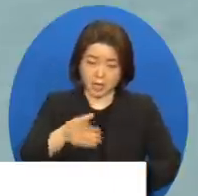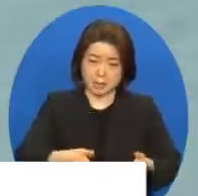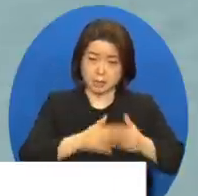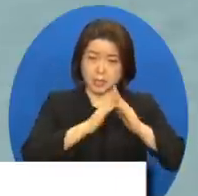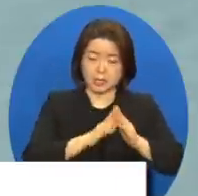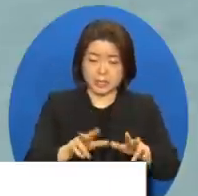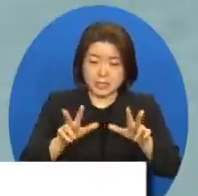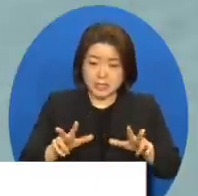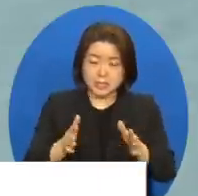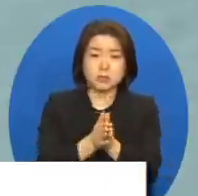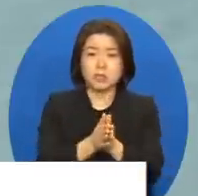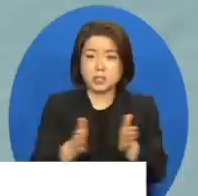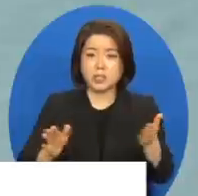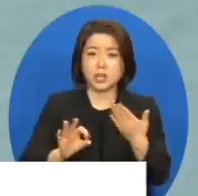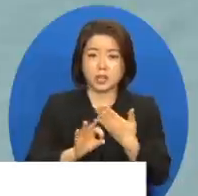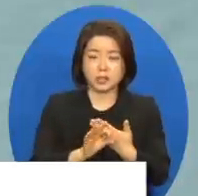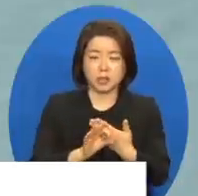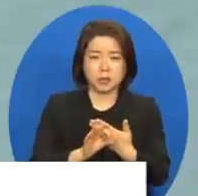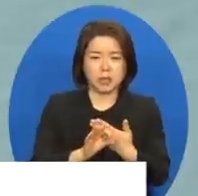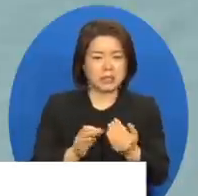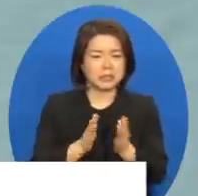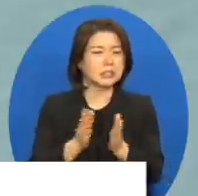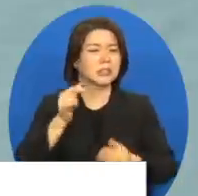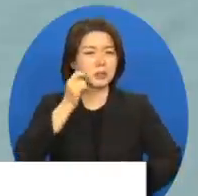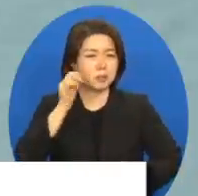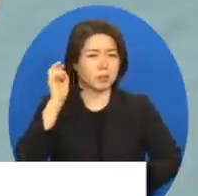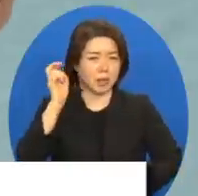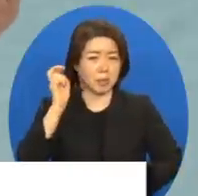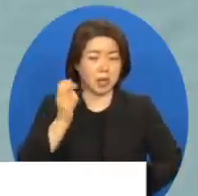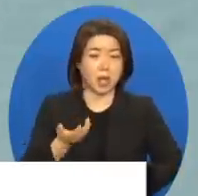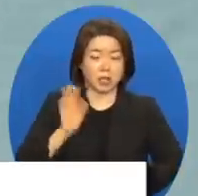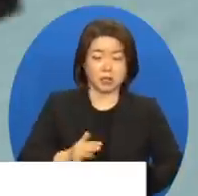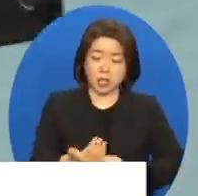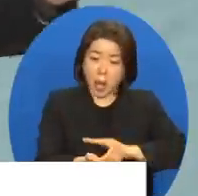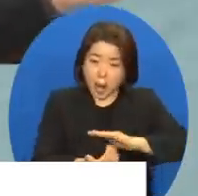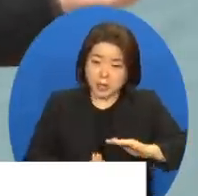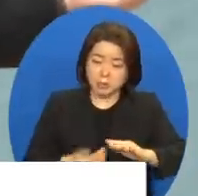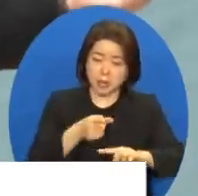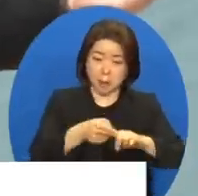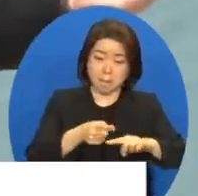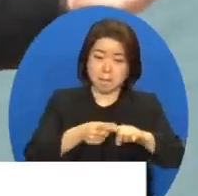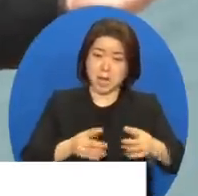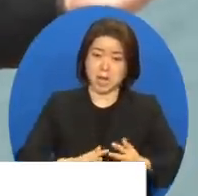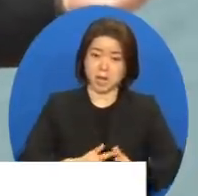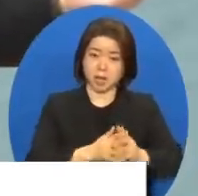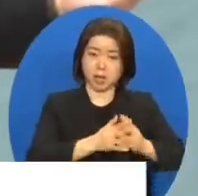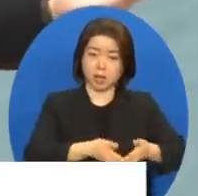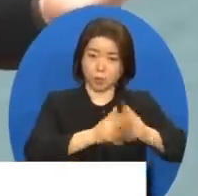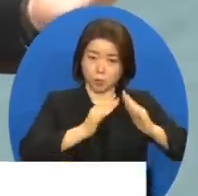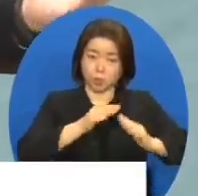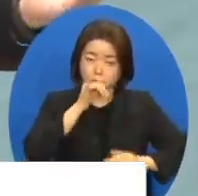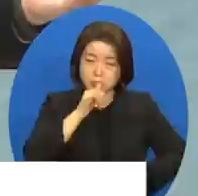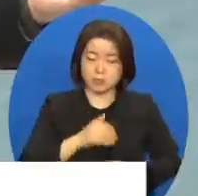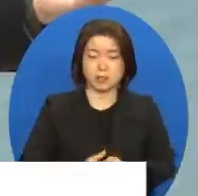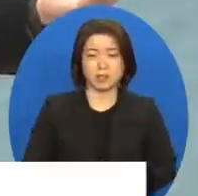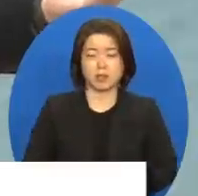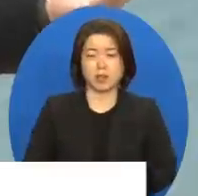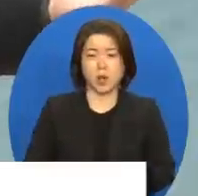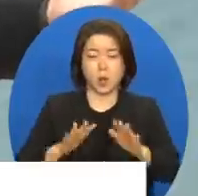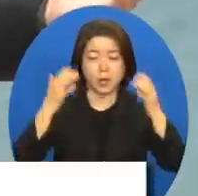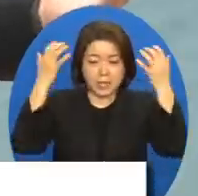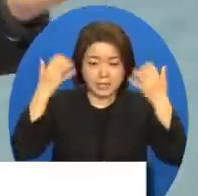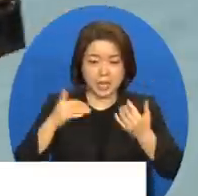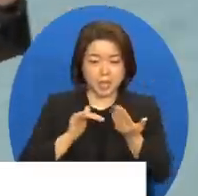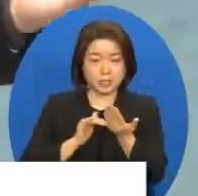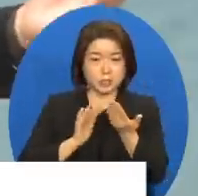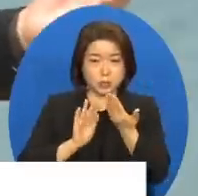아마 시작한다면 시도조차도 못 해볼 거예요. 그런데 이미 반은 지어져 있습니다. 이제 올 여름이